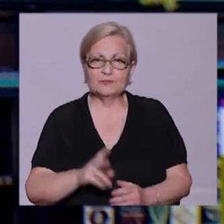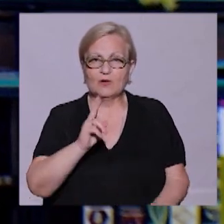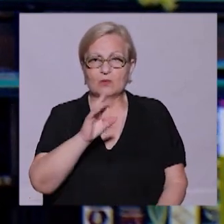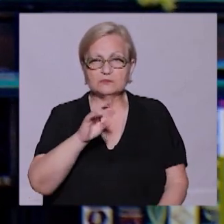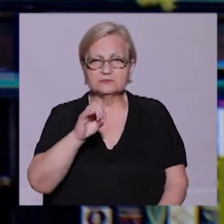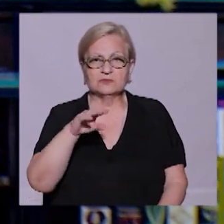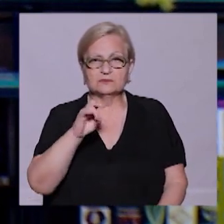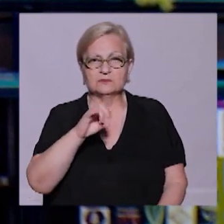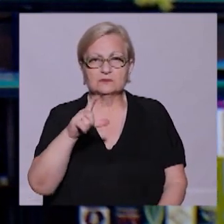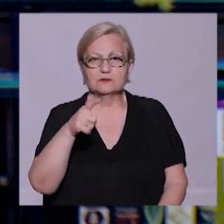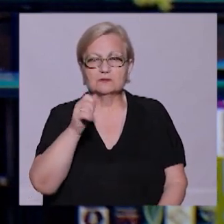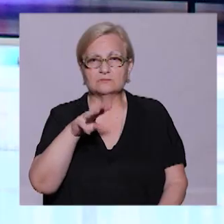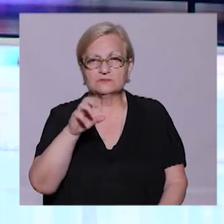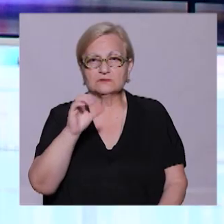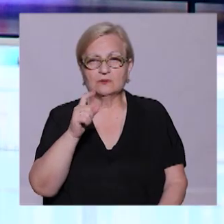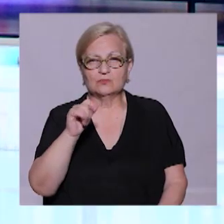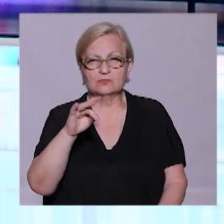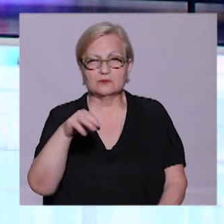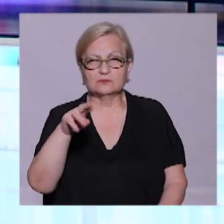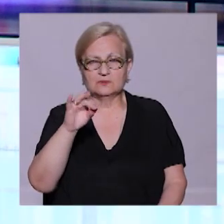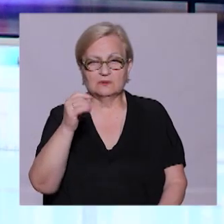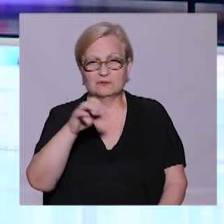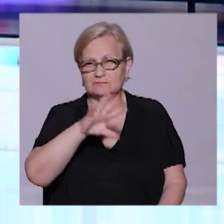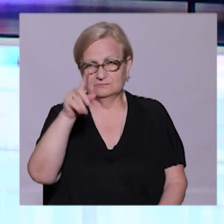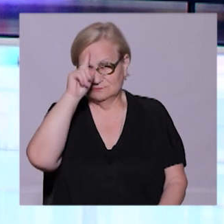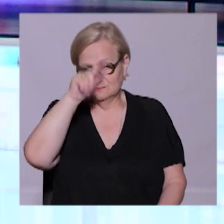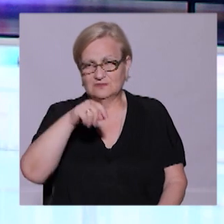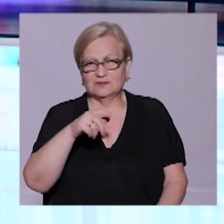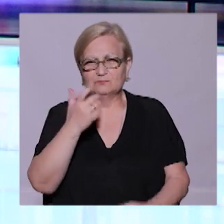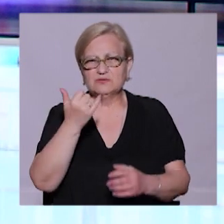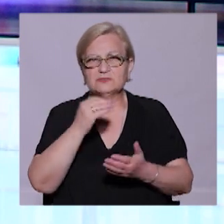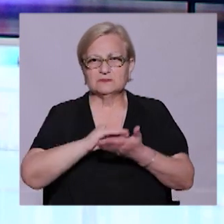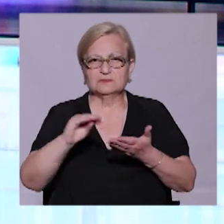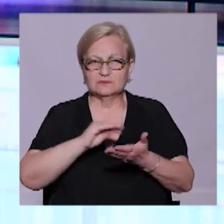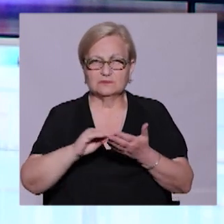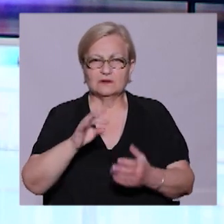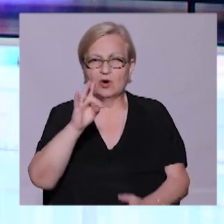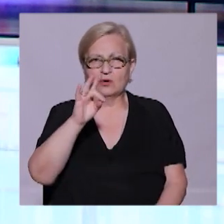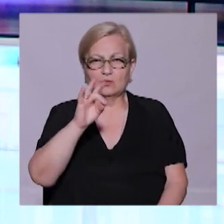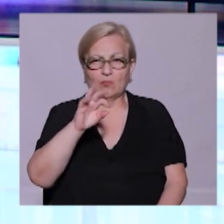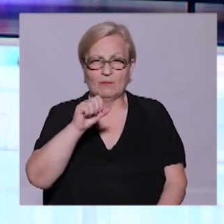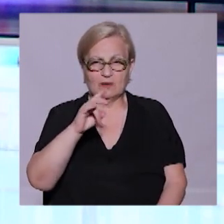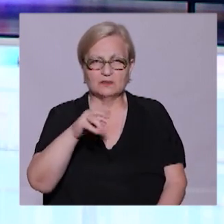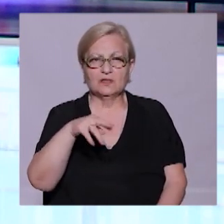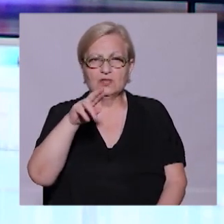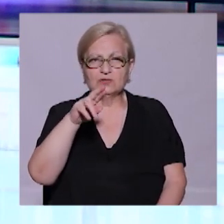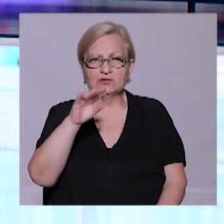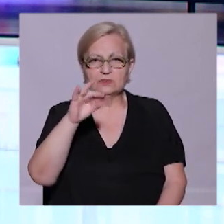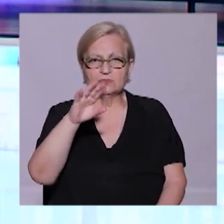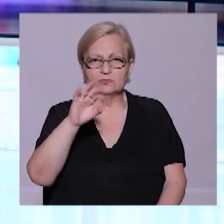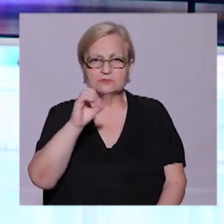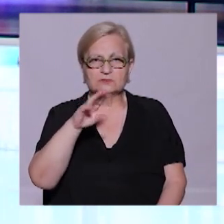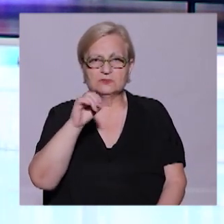კონსტანტინე გამსახურდიას ყველასათვის კარგად ნაცნობი რომანი დიდოსტატის მარჯვენა.